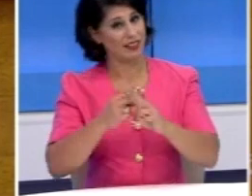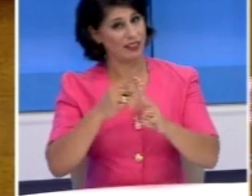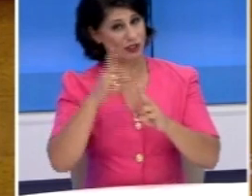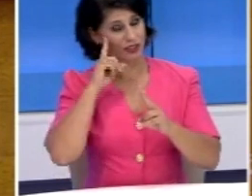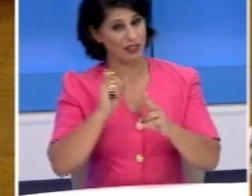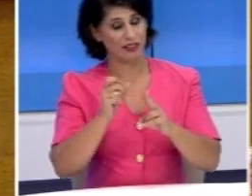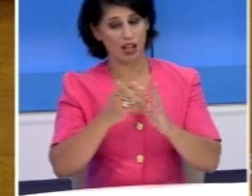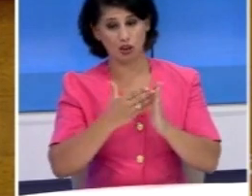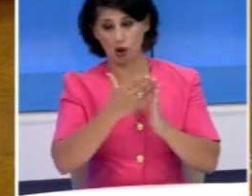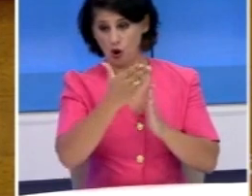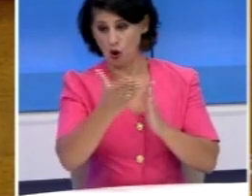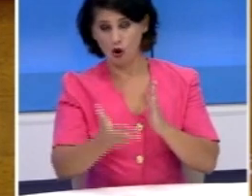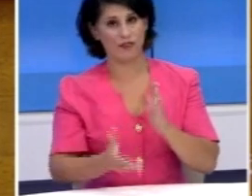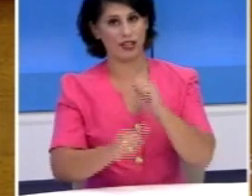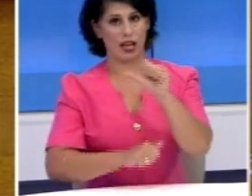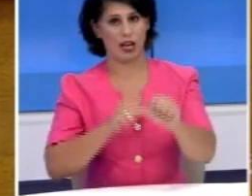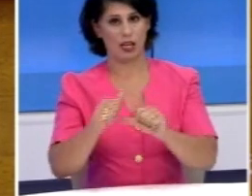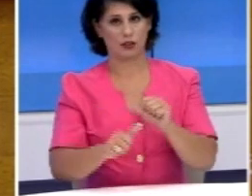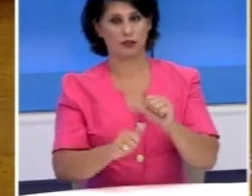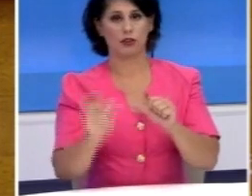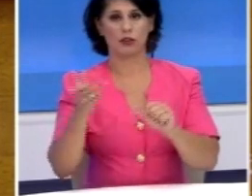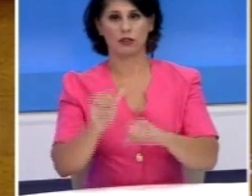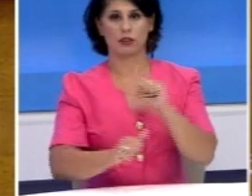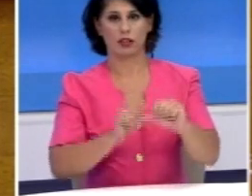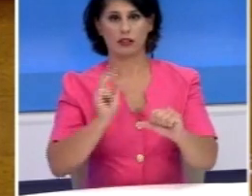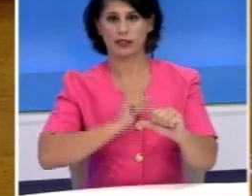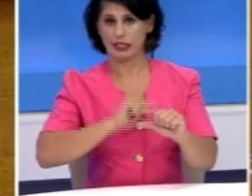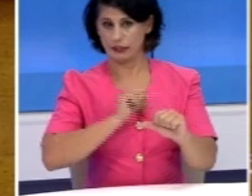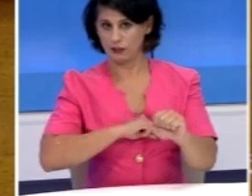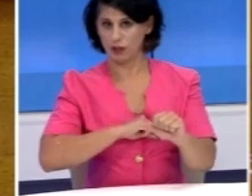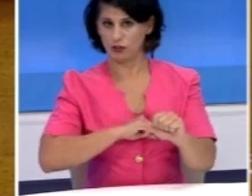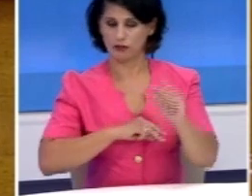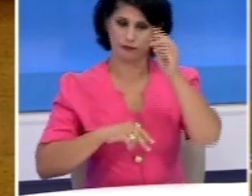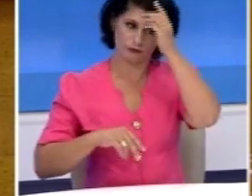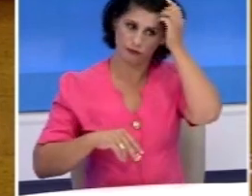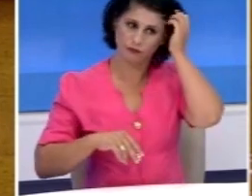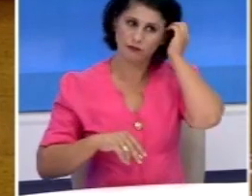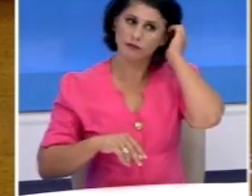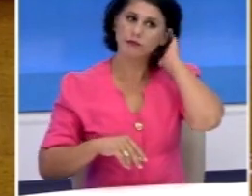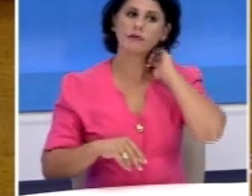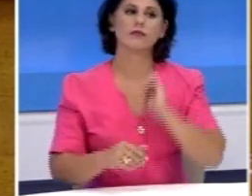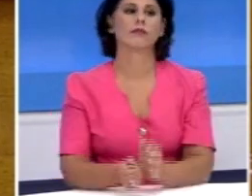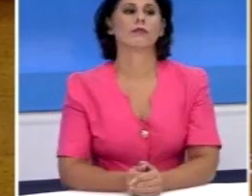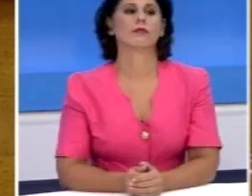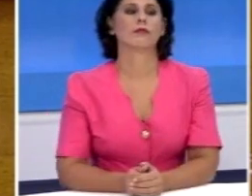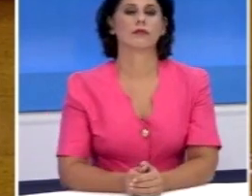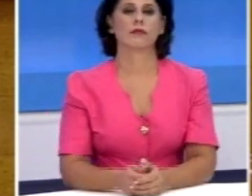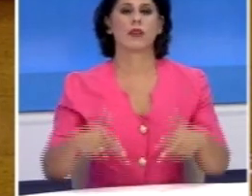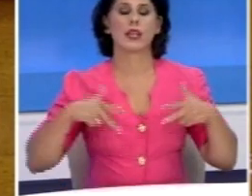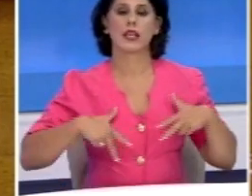πως αυτά αλλάζουν όταν αλλάζουν και τα συμφέροντα. Και η κυβέρνηση της